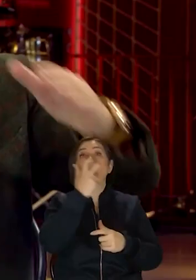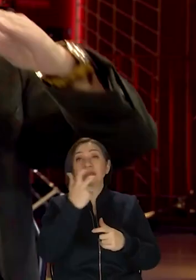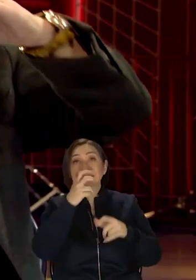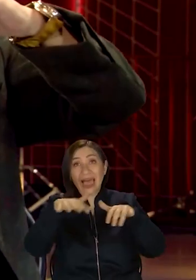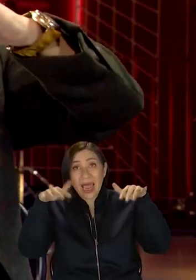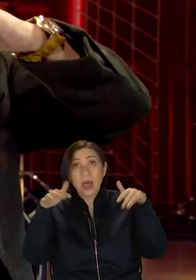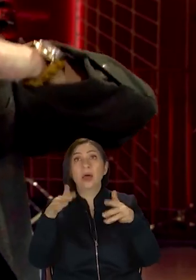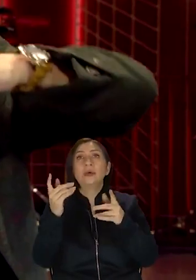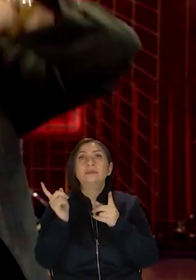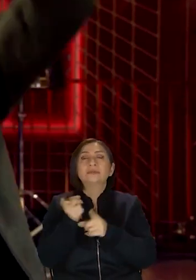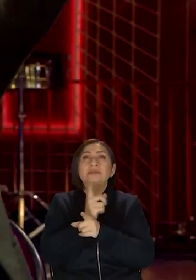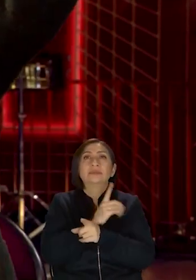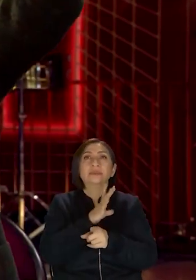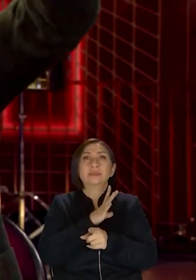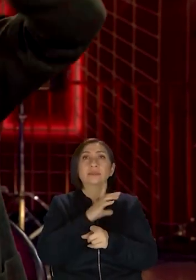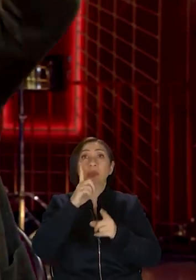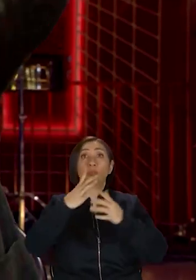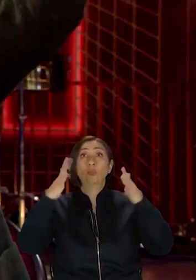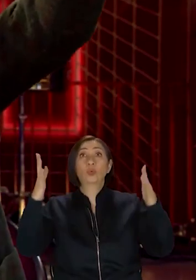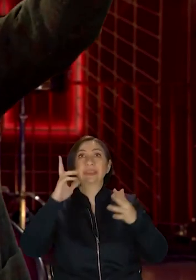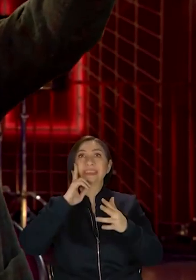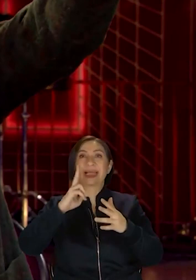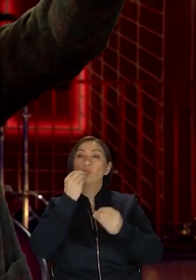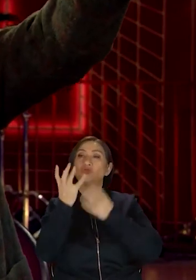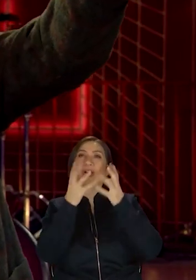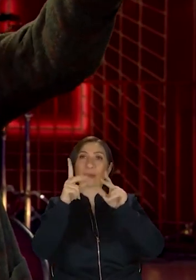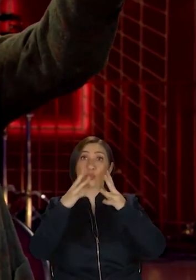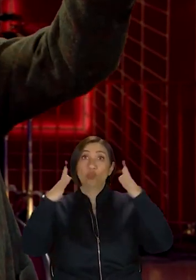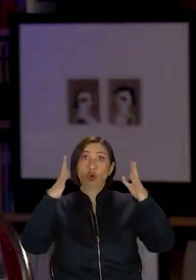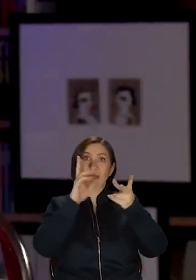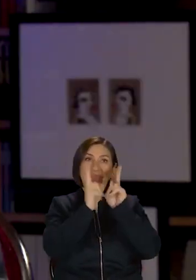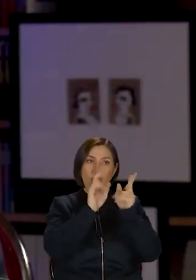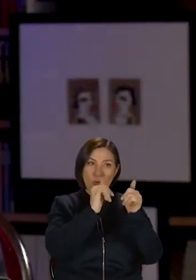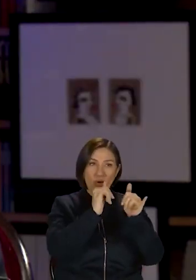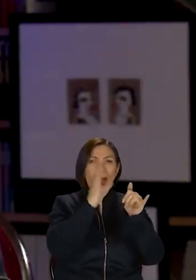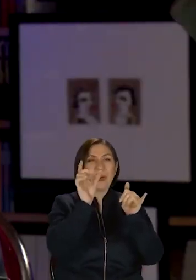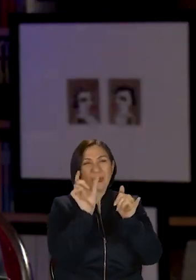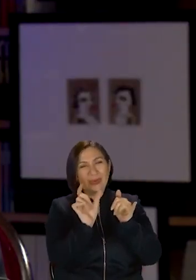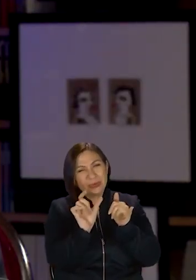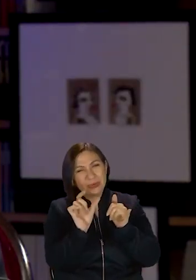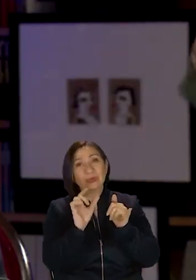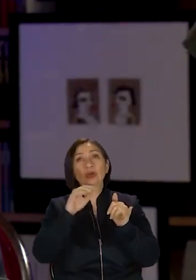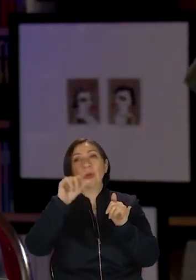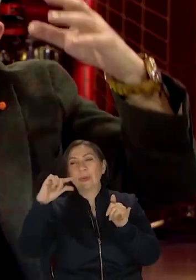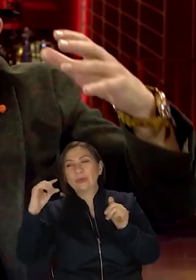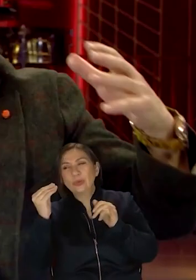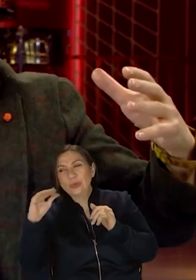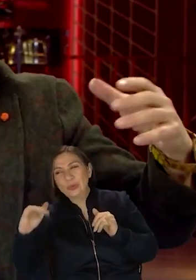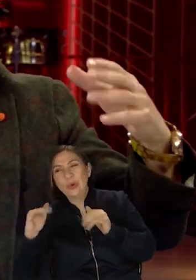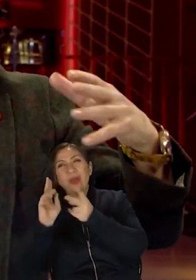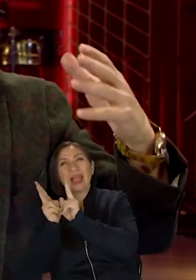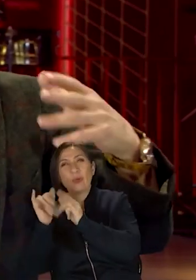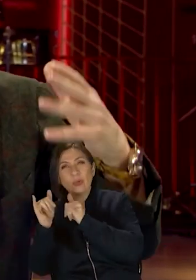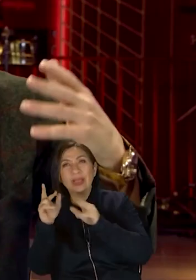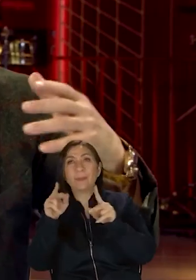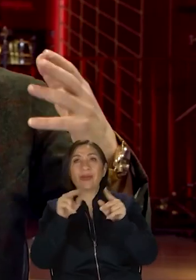bir 4 etkinlik bile olabiliyor. Bir de denemeler yapıyorsunuz. Mesela bir tane büyük oyun, Zengin Mutfağı gibi. Evet. Değil mi? Sonra daha küçük, daha felsefik aynen, bir oyun. Aynen, tabii tabii. Yani şey gibi değil,